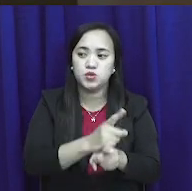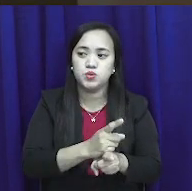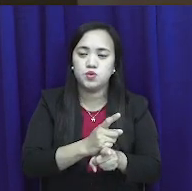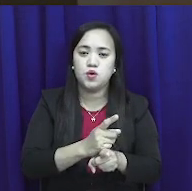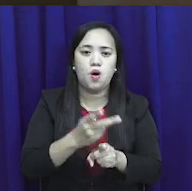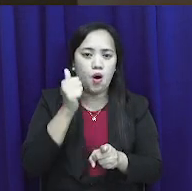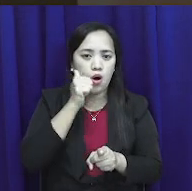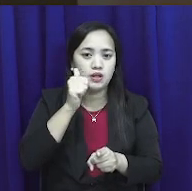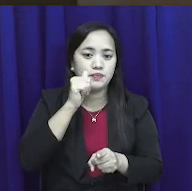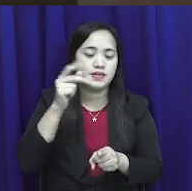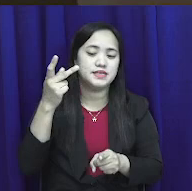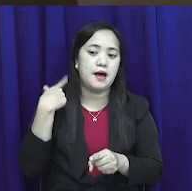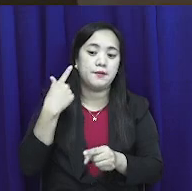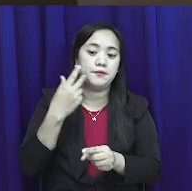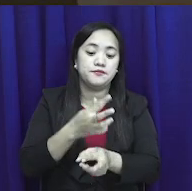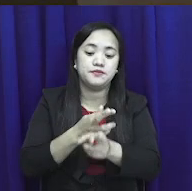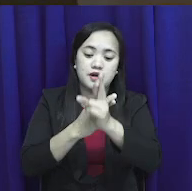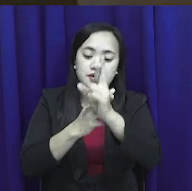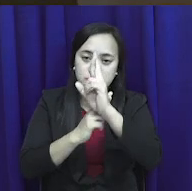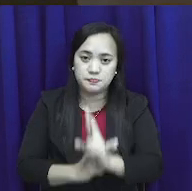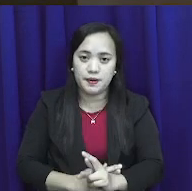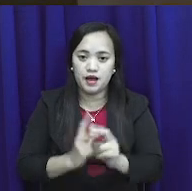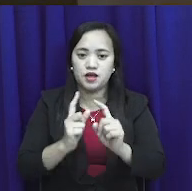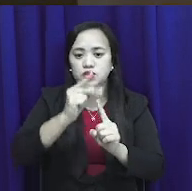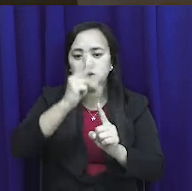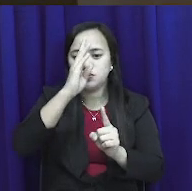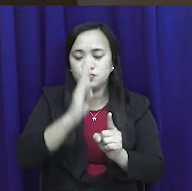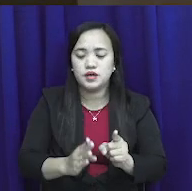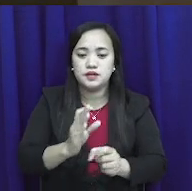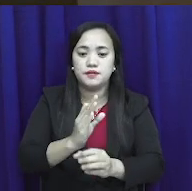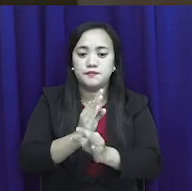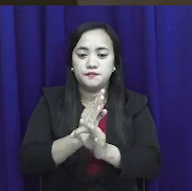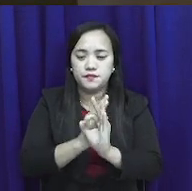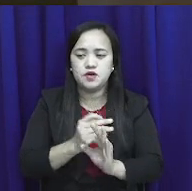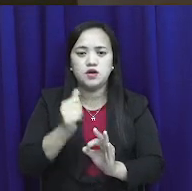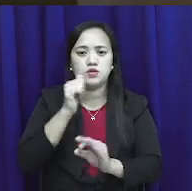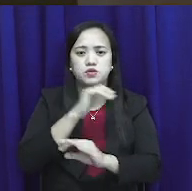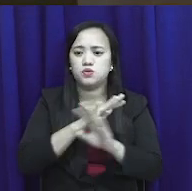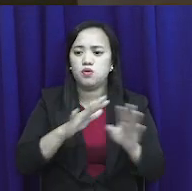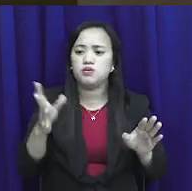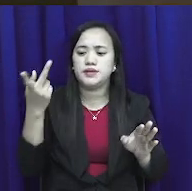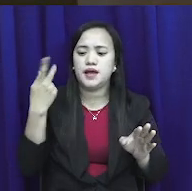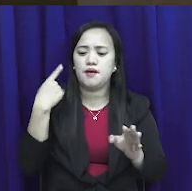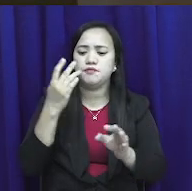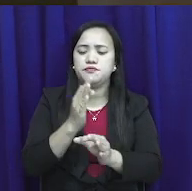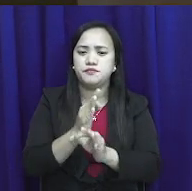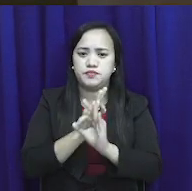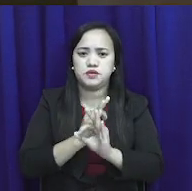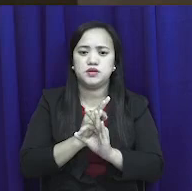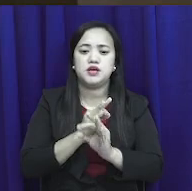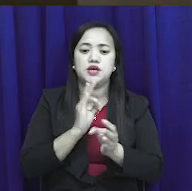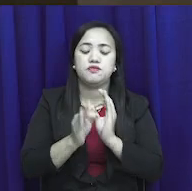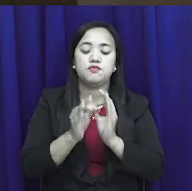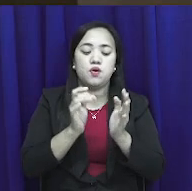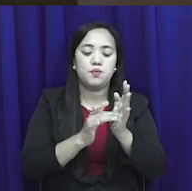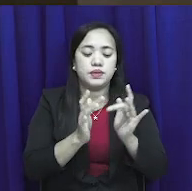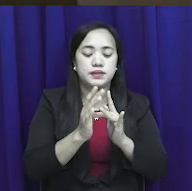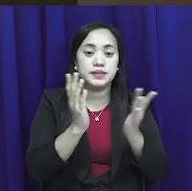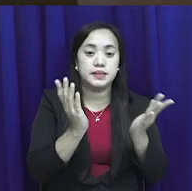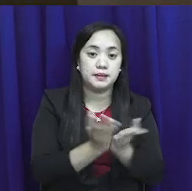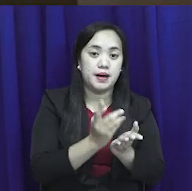takot at pagmamahal at hindi Takot na sumunod sa kung ano man yung sinasabi sa salita ng